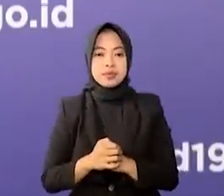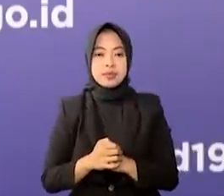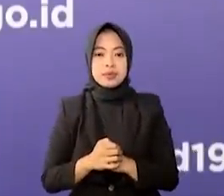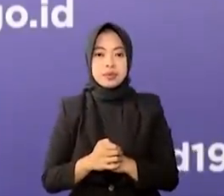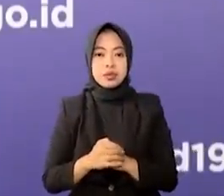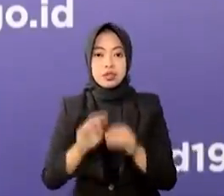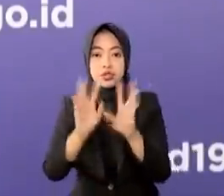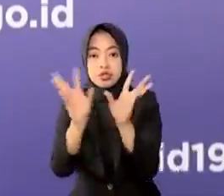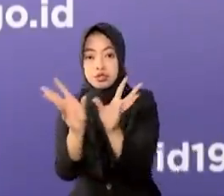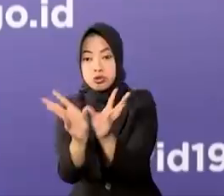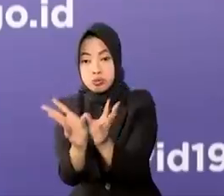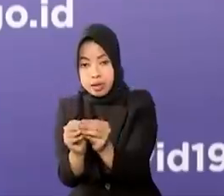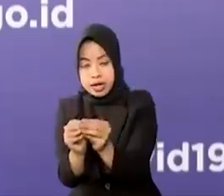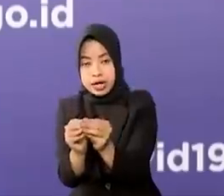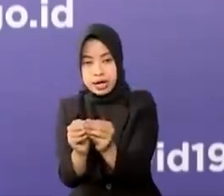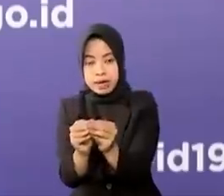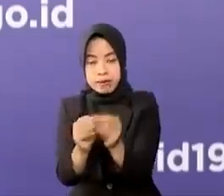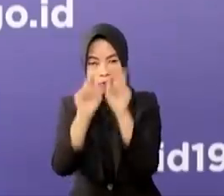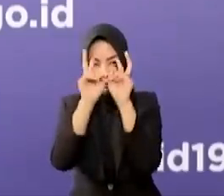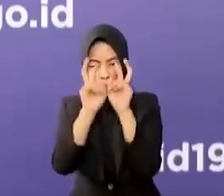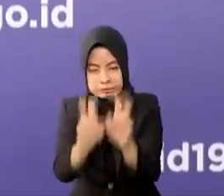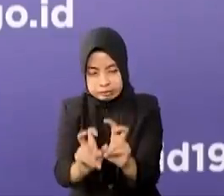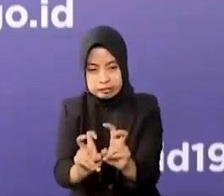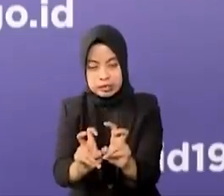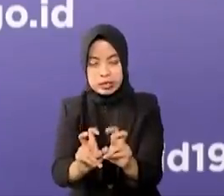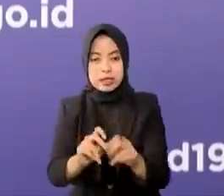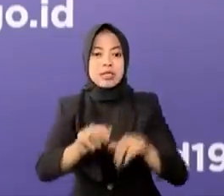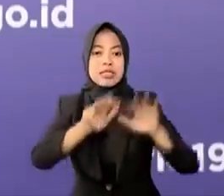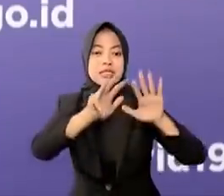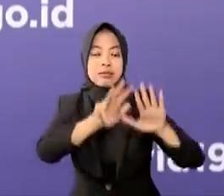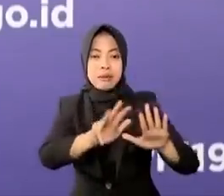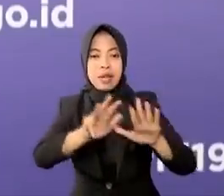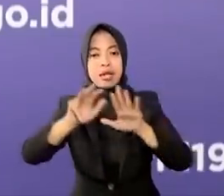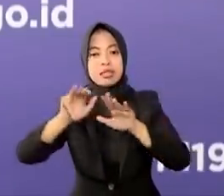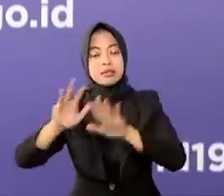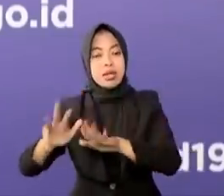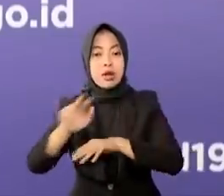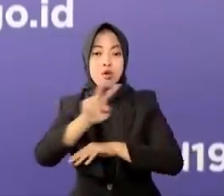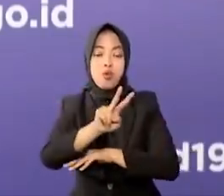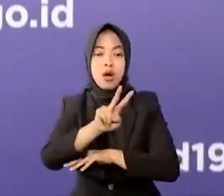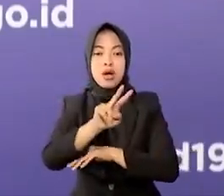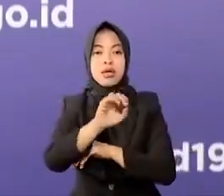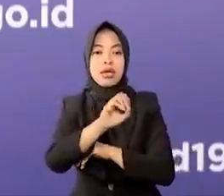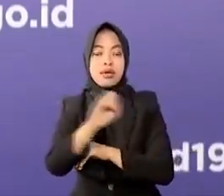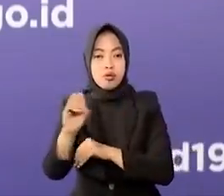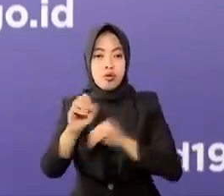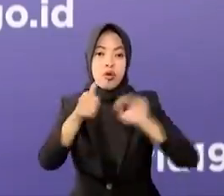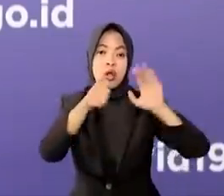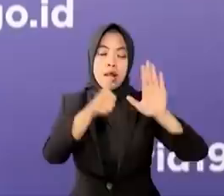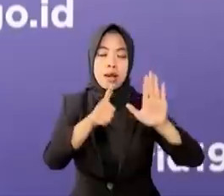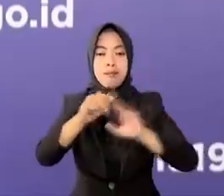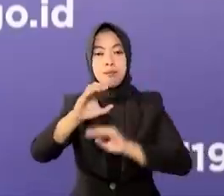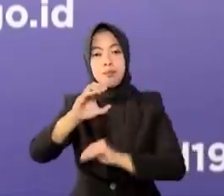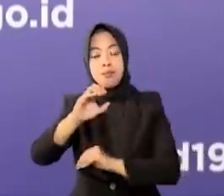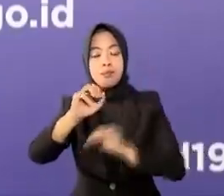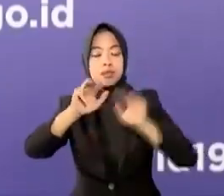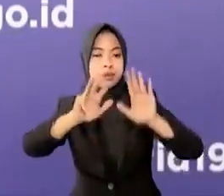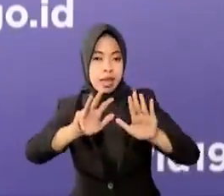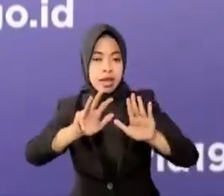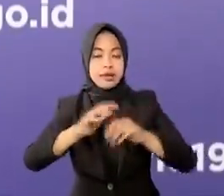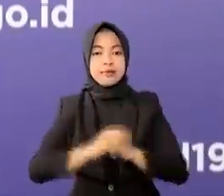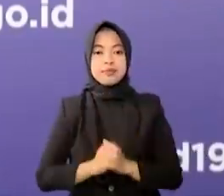sehingga total spesimen yang telah kita periksa adalah 990 2069